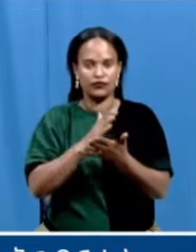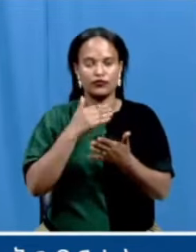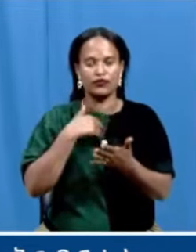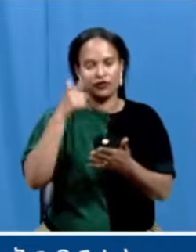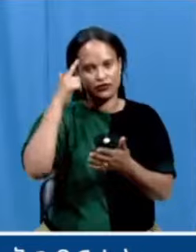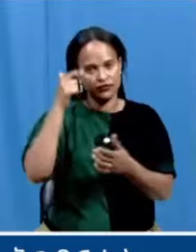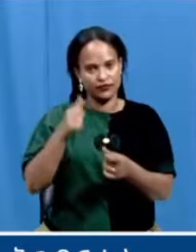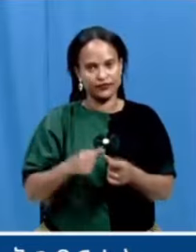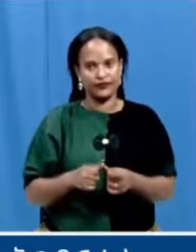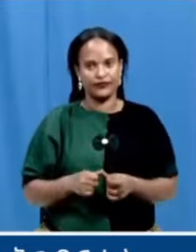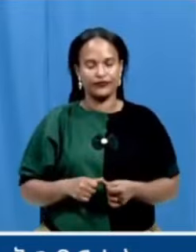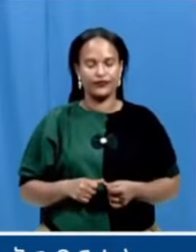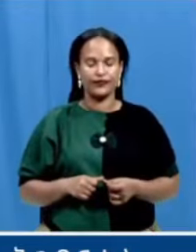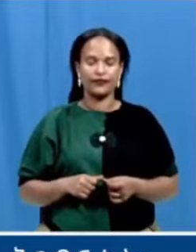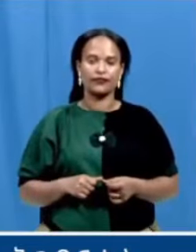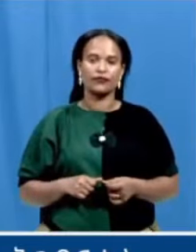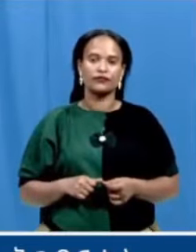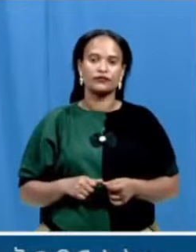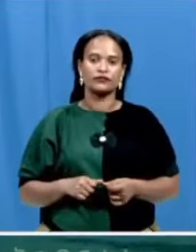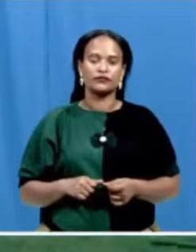እዩ